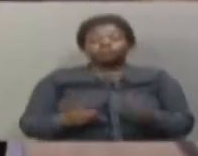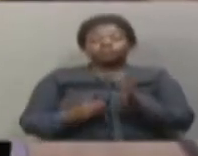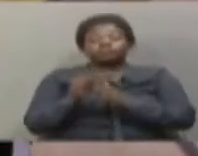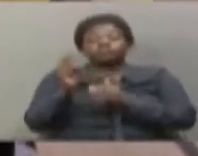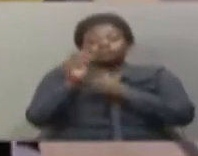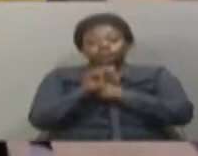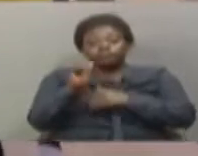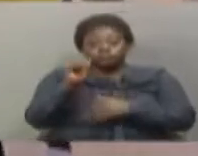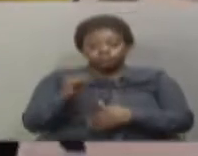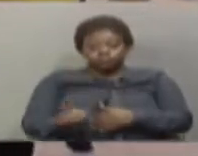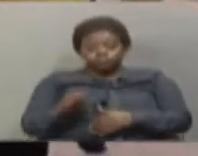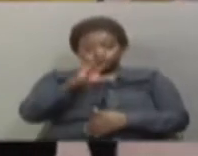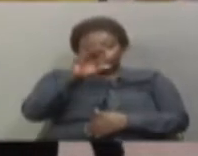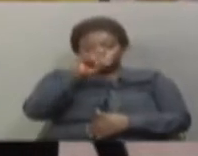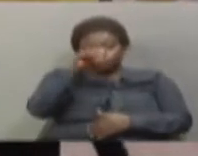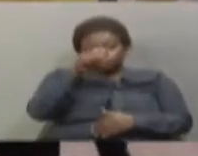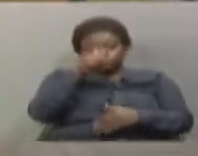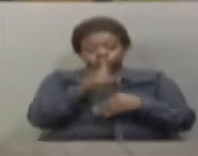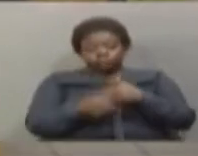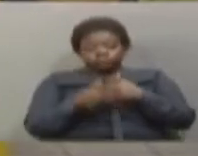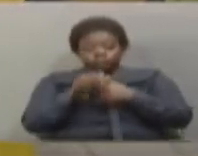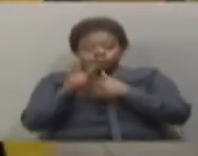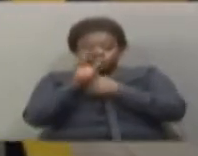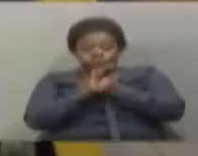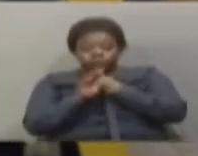Africa n'amawanga agagitolodde.